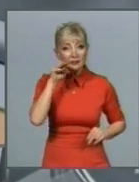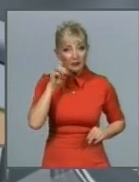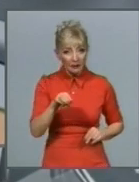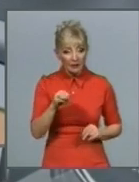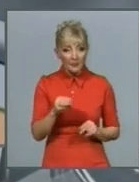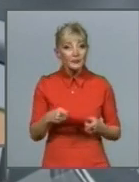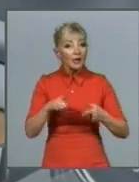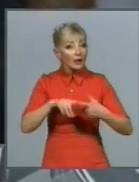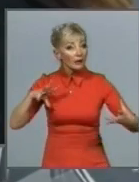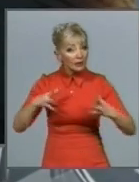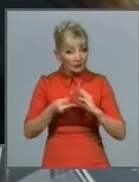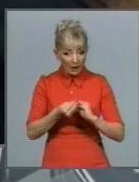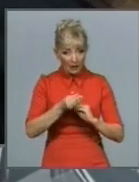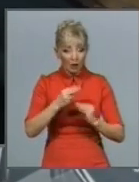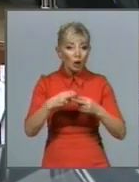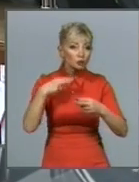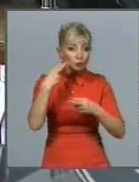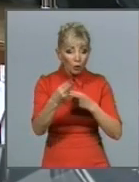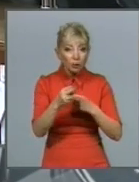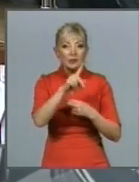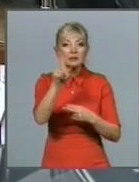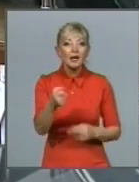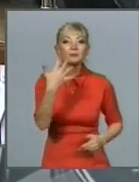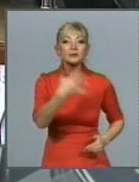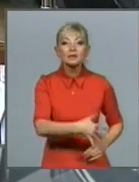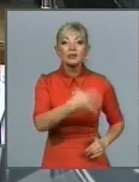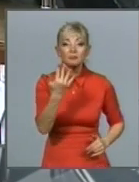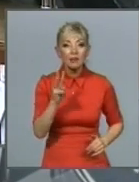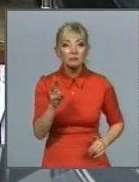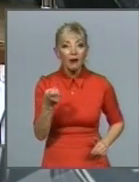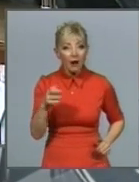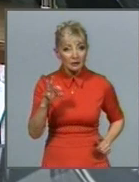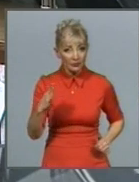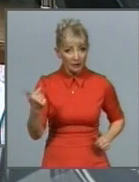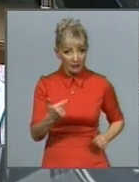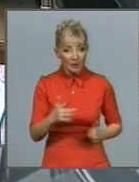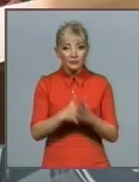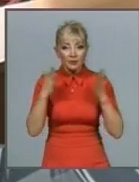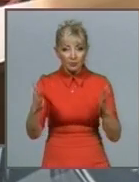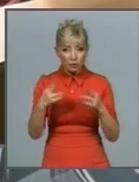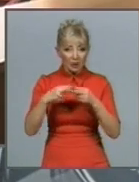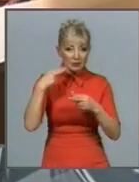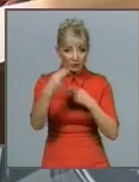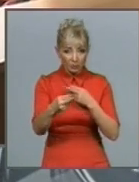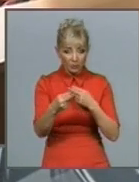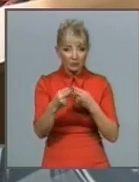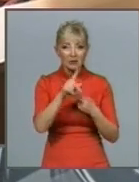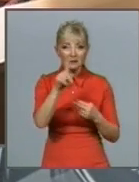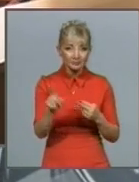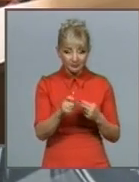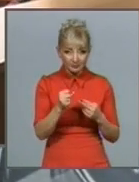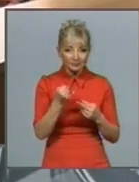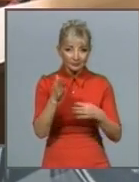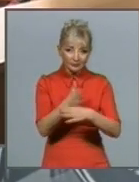чином, загальний борг за комуналку перевалив за 55 мільярдів гривень. Найбільша заборгованість склалася за постачання